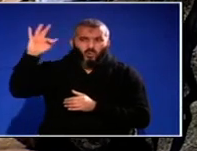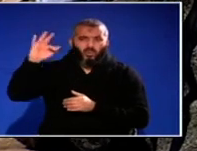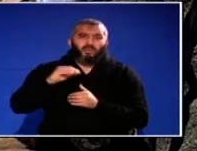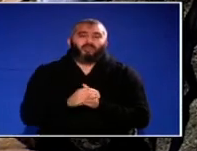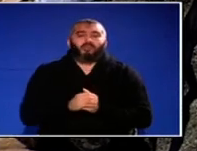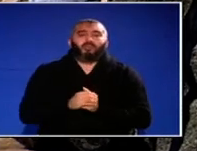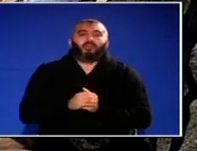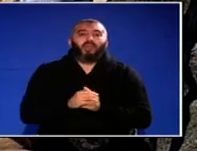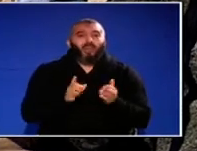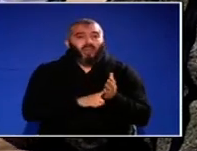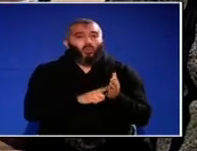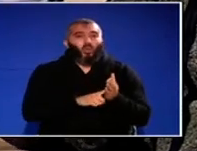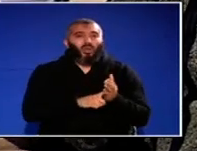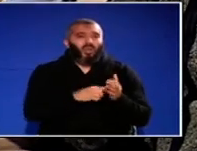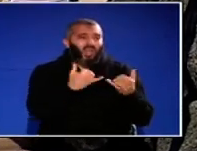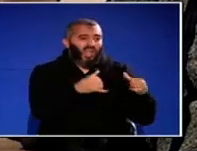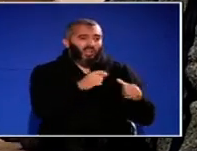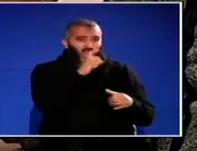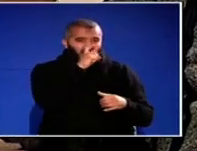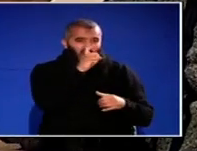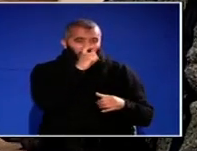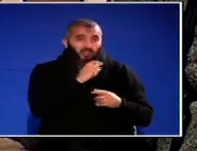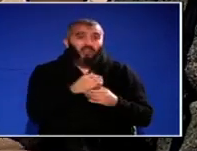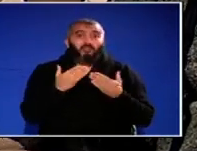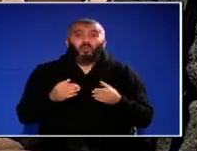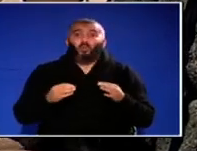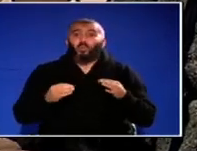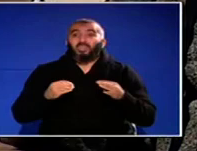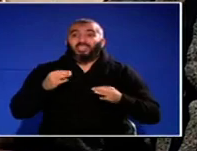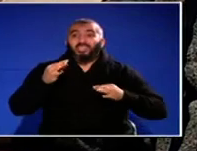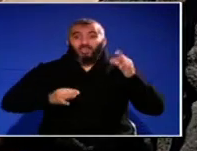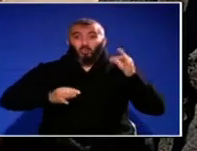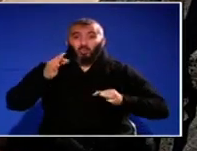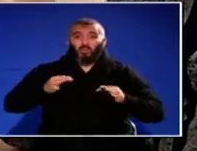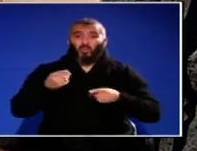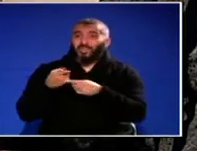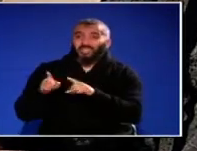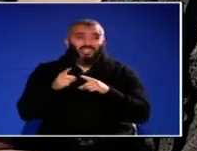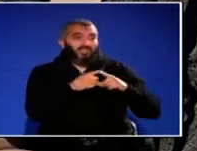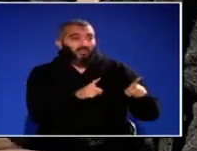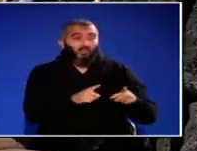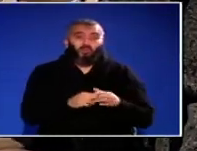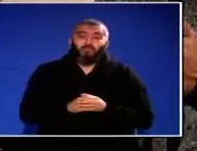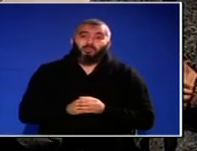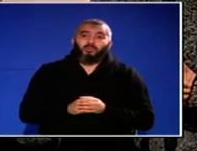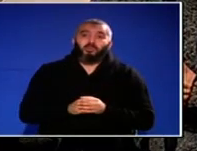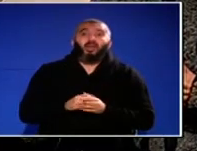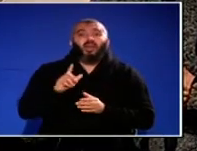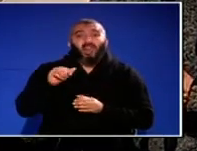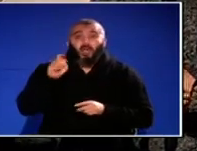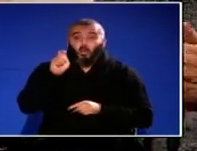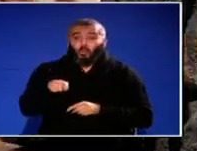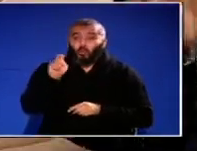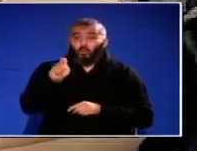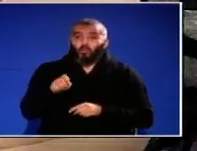مختلفتان، ولهذا يجي في المحاكم يختلفوا في التوريث، فكان اللي يورثهم في زوج يورث أبناء